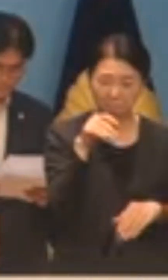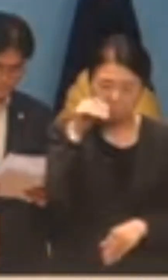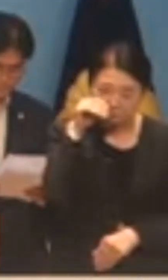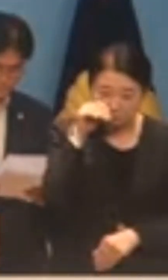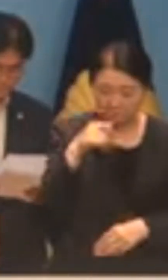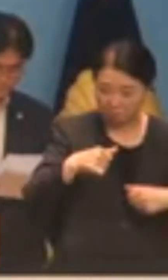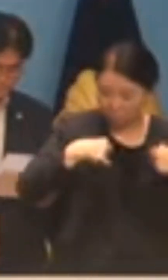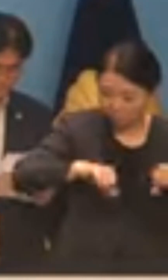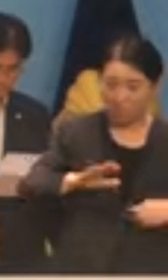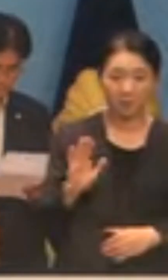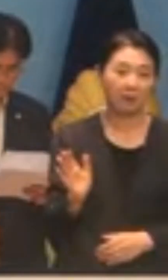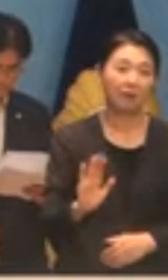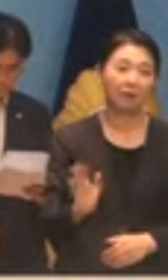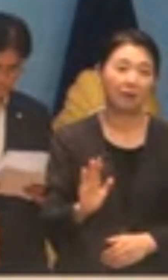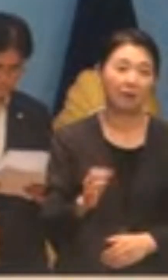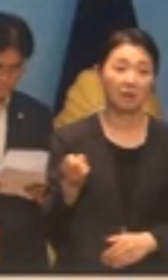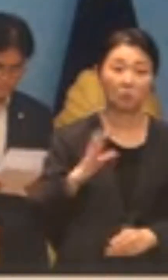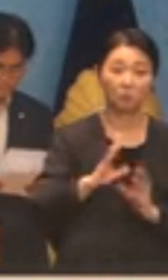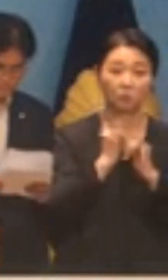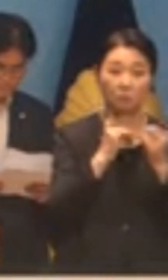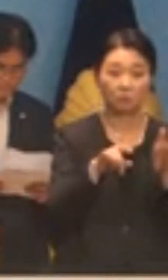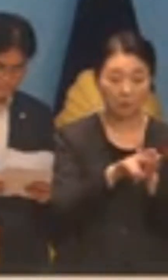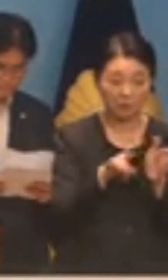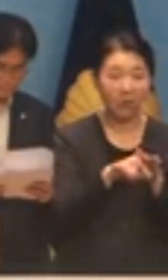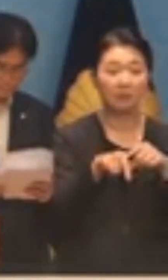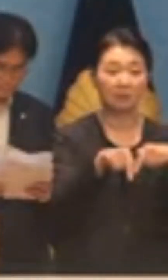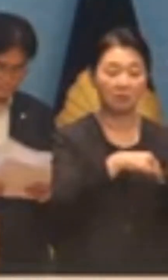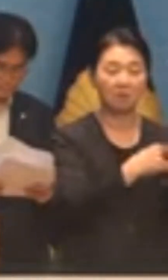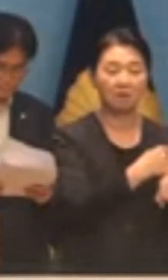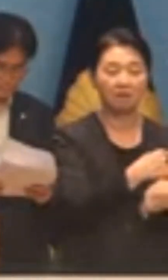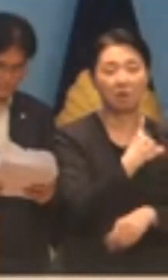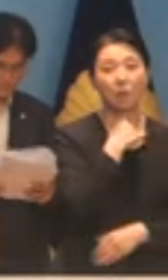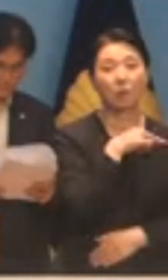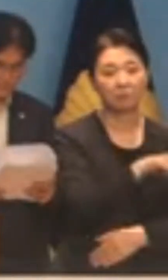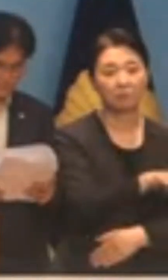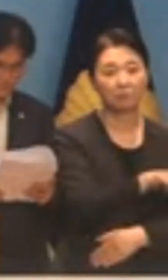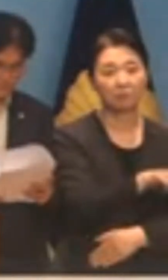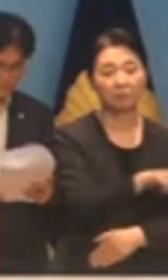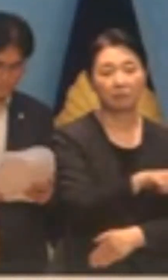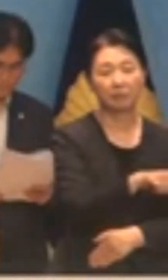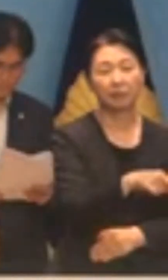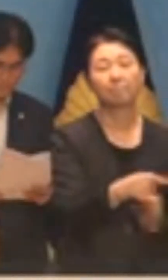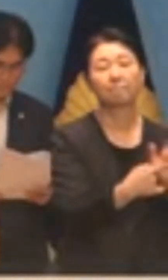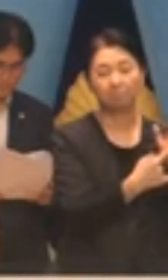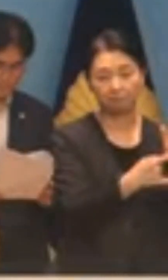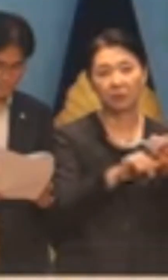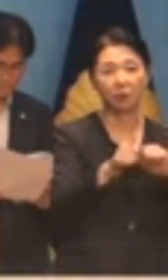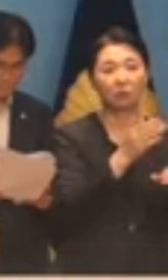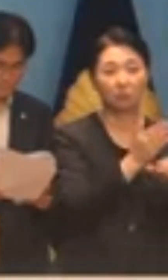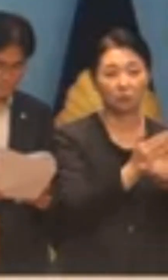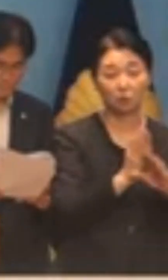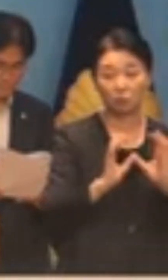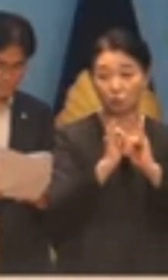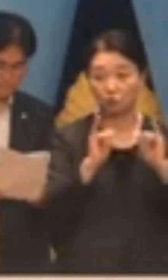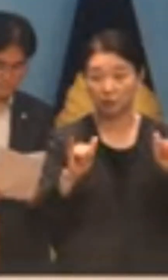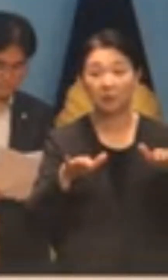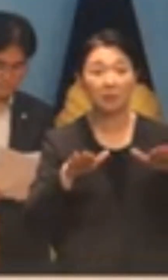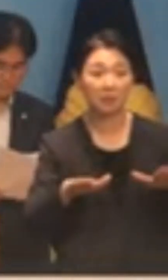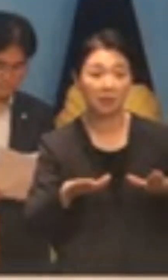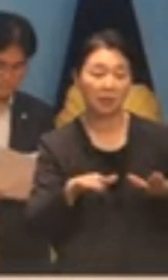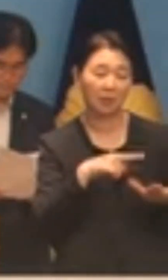않고 포기하지도 않고 국민을 위한 정치를 하겠다고 나섰습니다. 우리 국민은 더